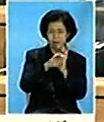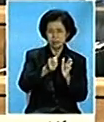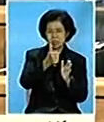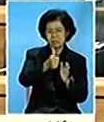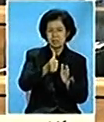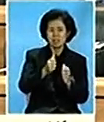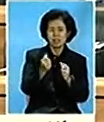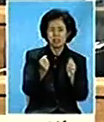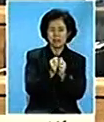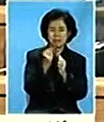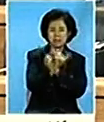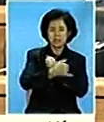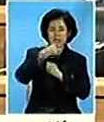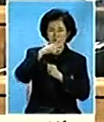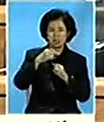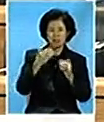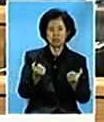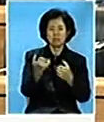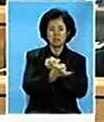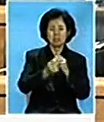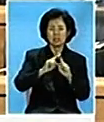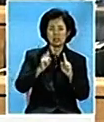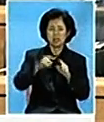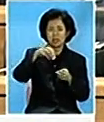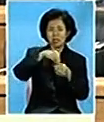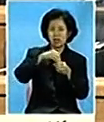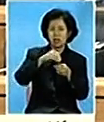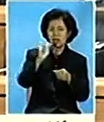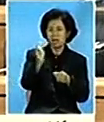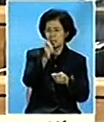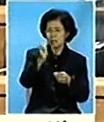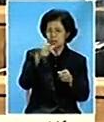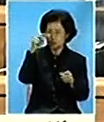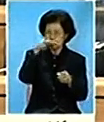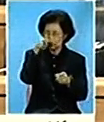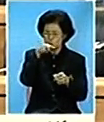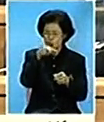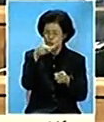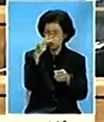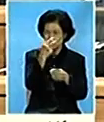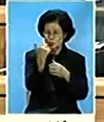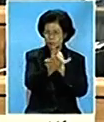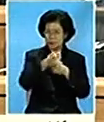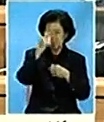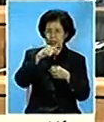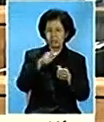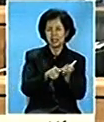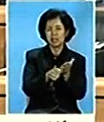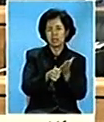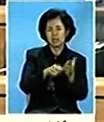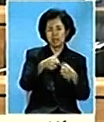ยเพราะขณะนี้เนี่ยในหลายประเทศก็โดยเฉพาะในกลุ่มอาเซียนก็มองดูประเทศไทยอยู่ว่าเออเราจะแก้ปัญหาเหล่านี้ได้อย่าง